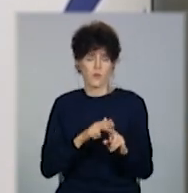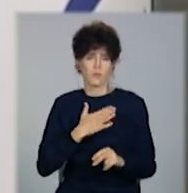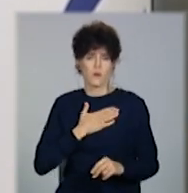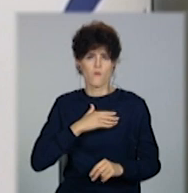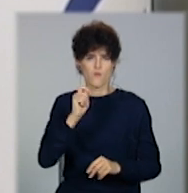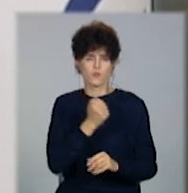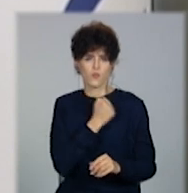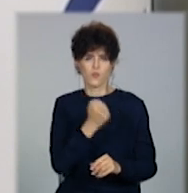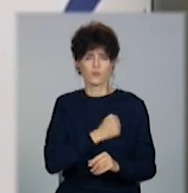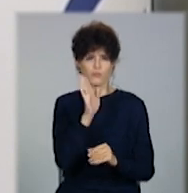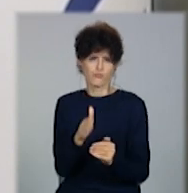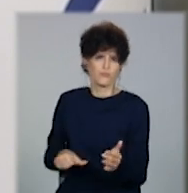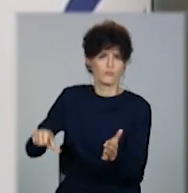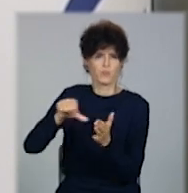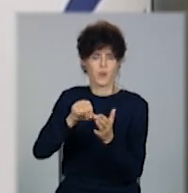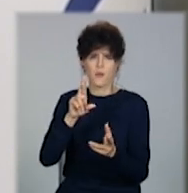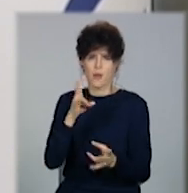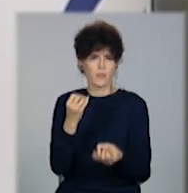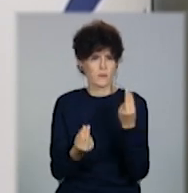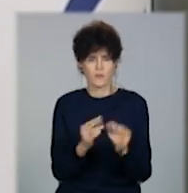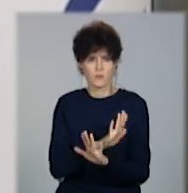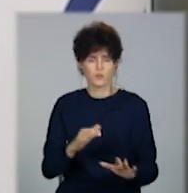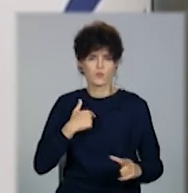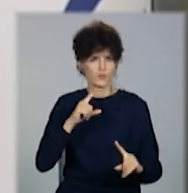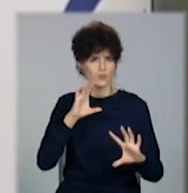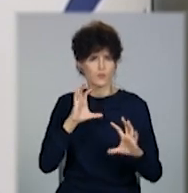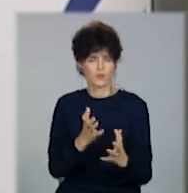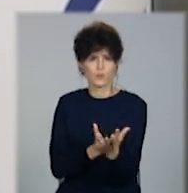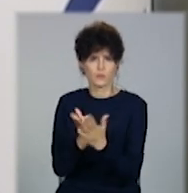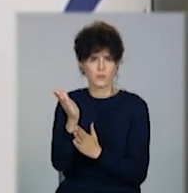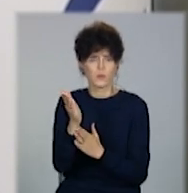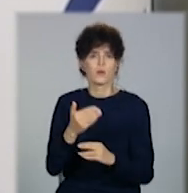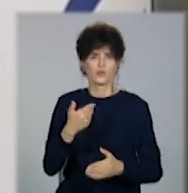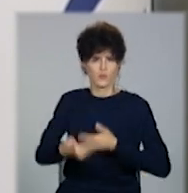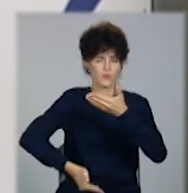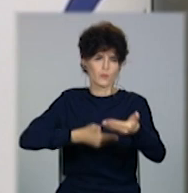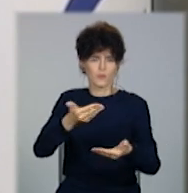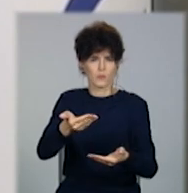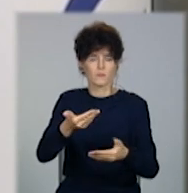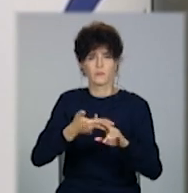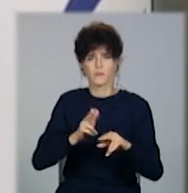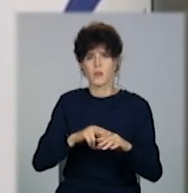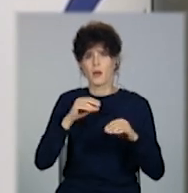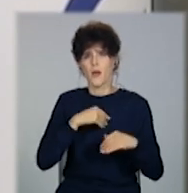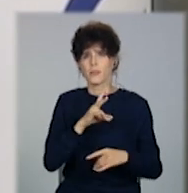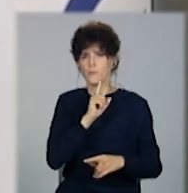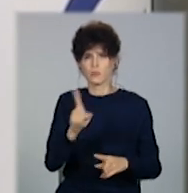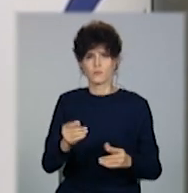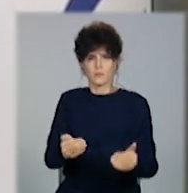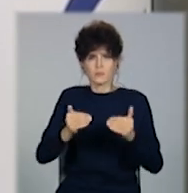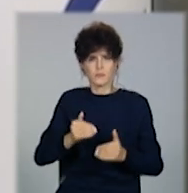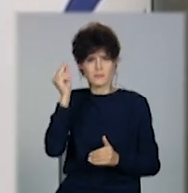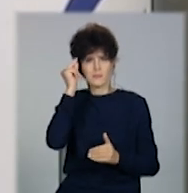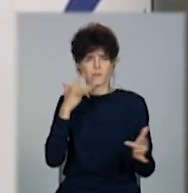повірте мені, що ми не рекомендуємо гратися і не рекомендуємо пробувати якісь такі кроки, спробувати прикритись відведенням для того, щоб